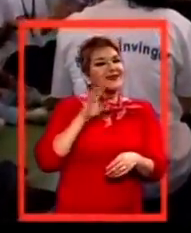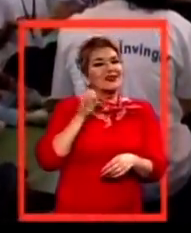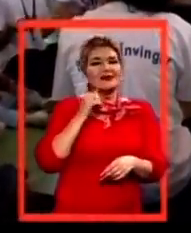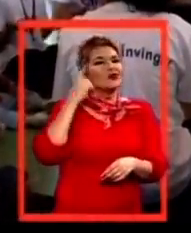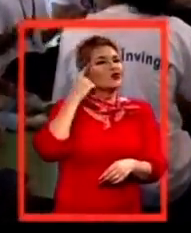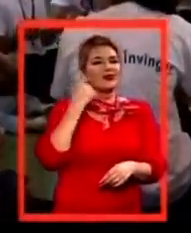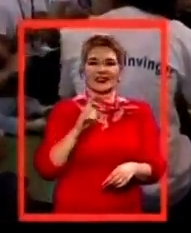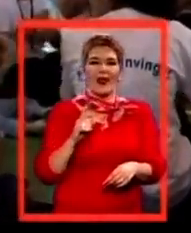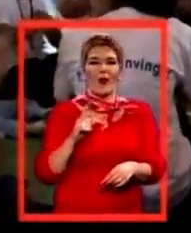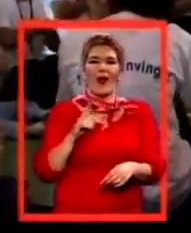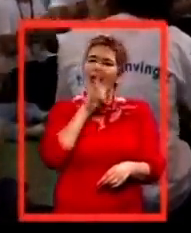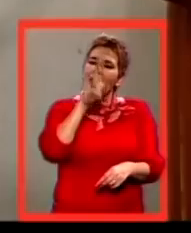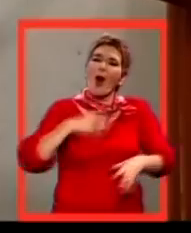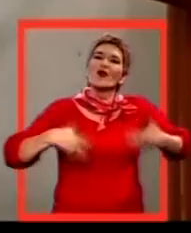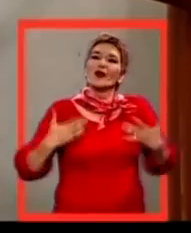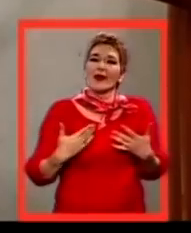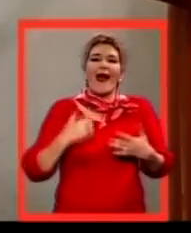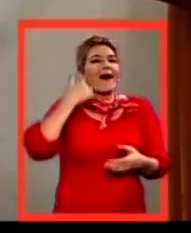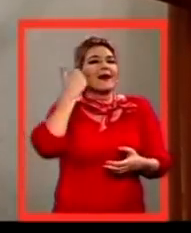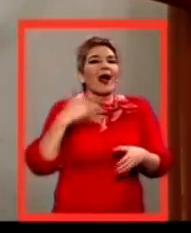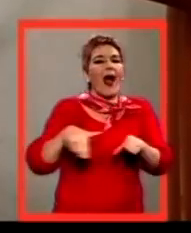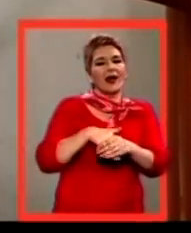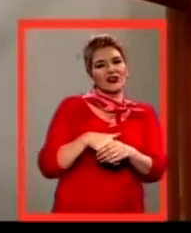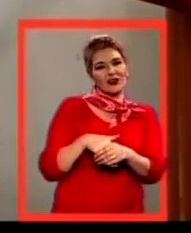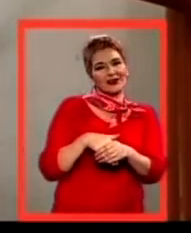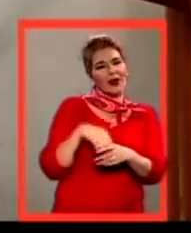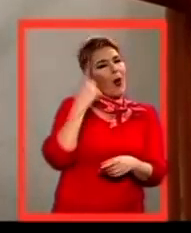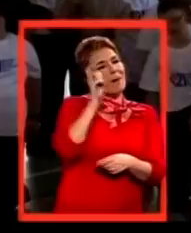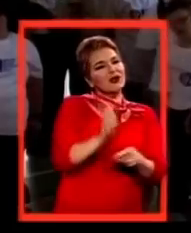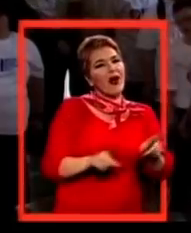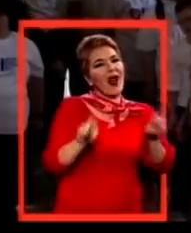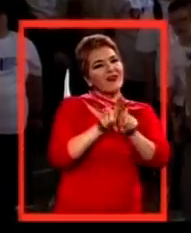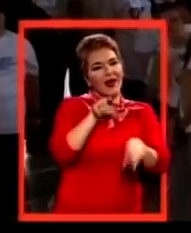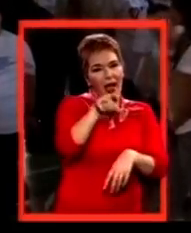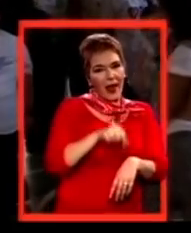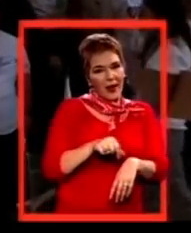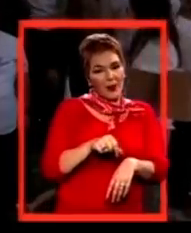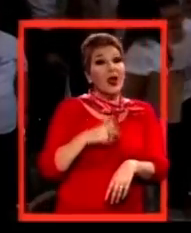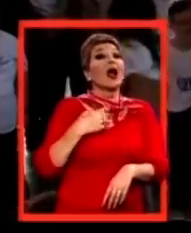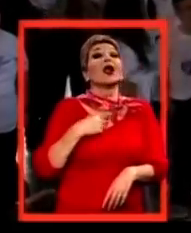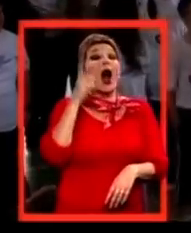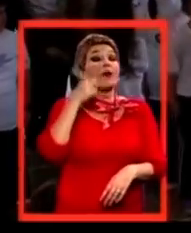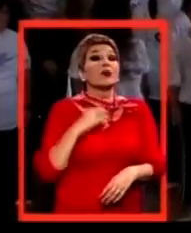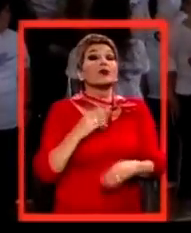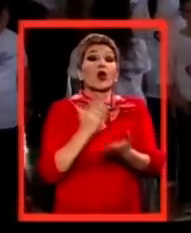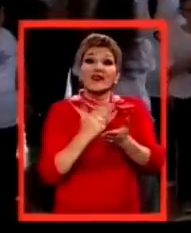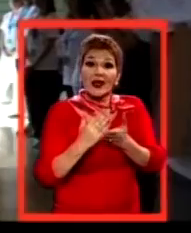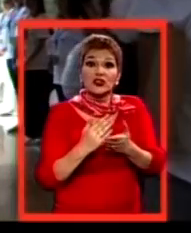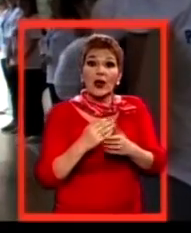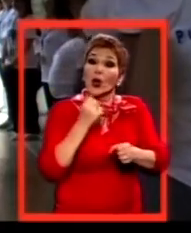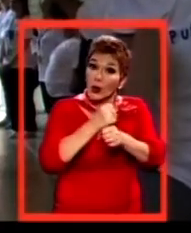că au în echipa lor persoane cu sindrom Down. Așa cum la Motivation sunt foarte mulți oameni din scaun rulant care